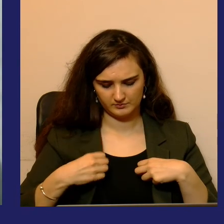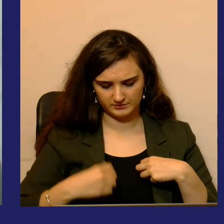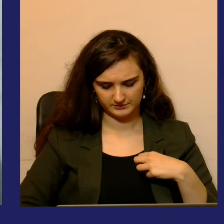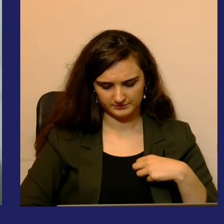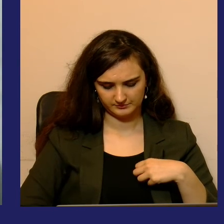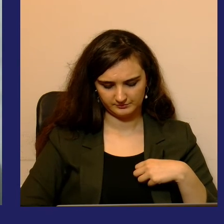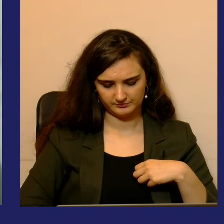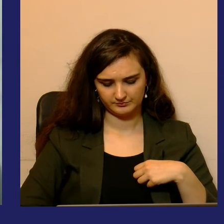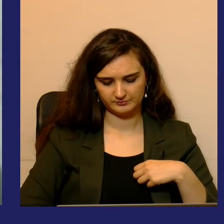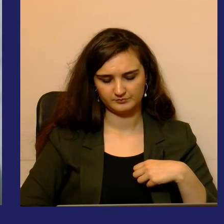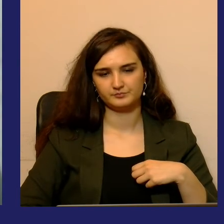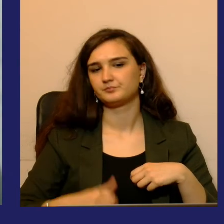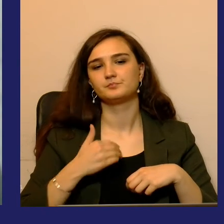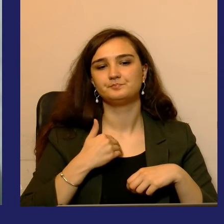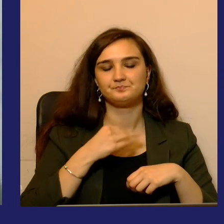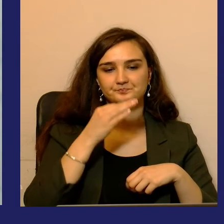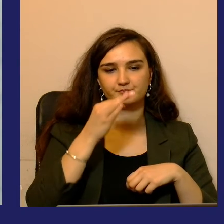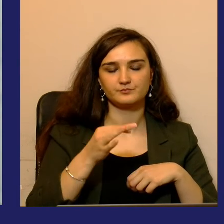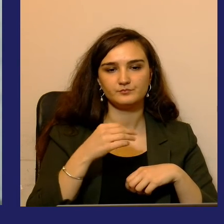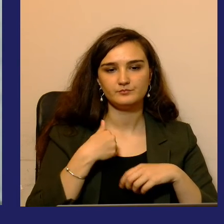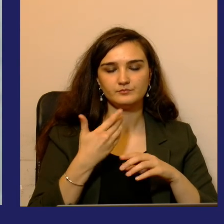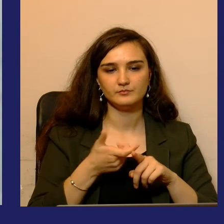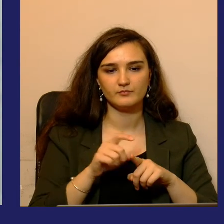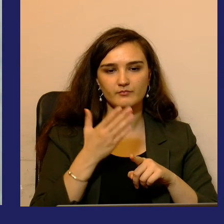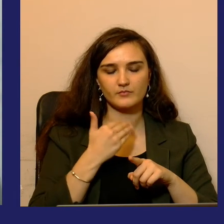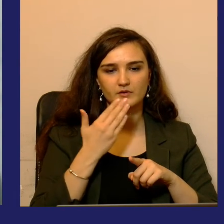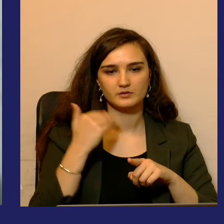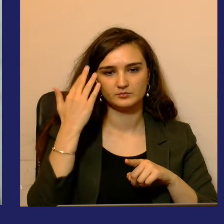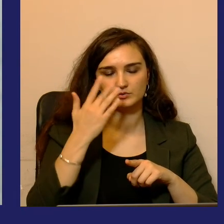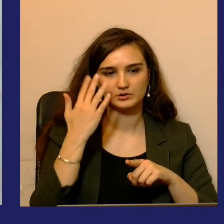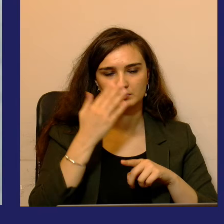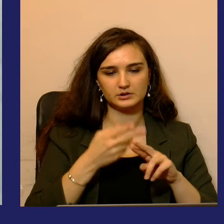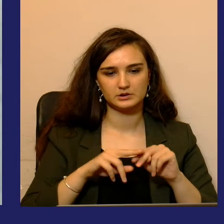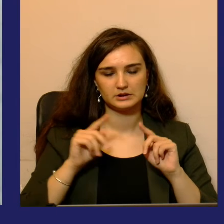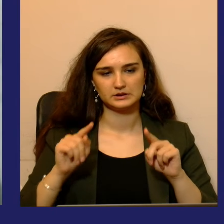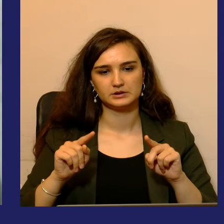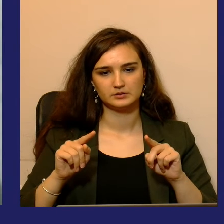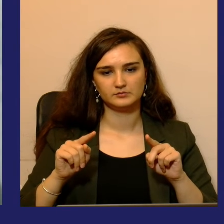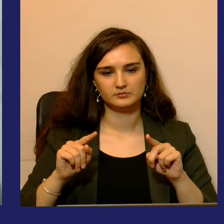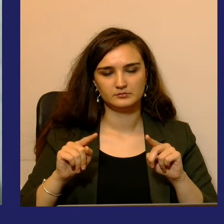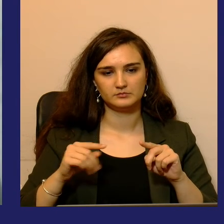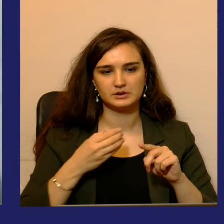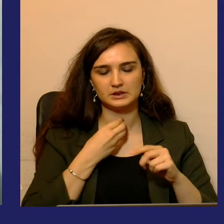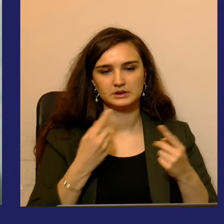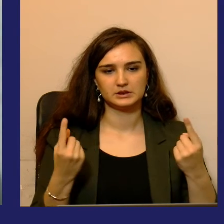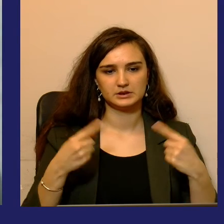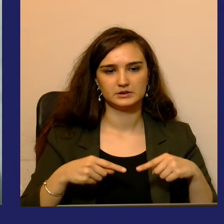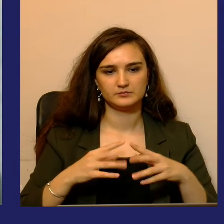ჯოის კაუდნო ჯოის მინდა გამოვეხმაურო რომ შეთვის ძალიან ადვილი წარმოსადგენია ის კრიზისი